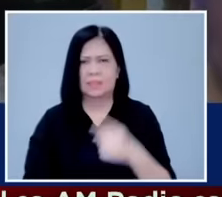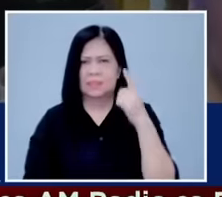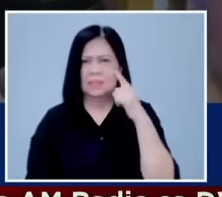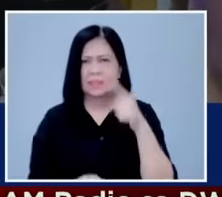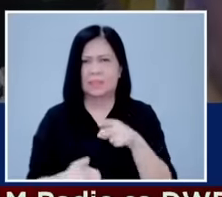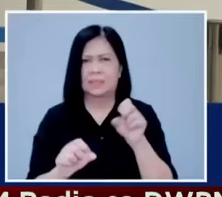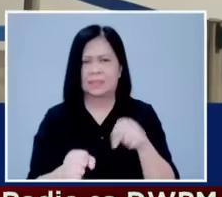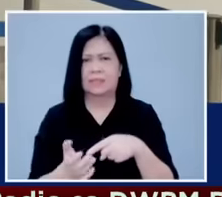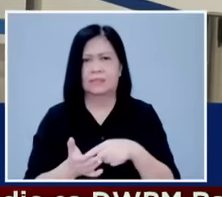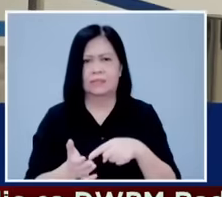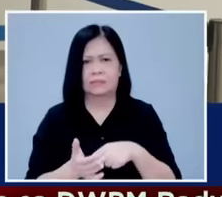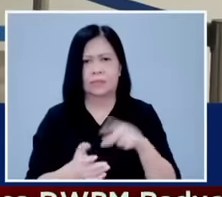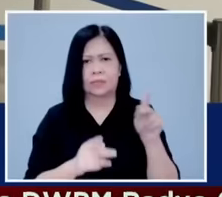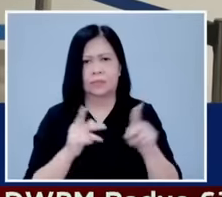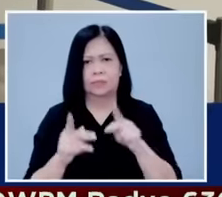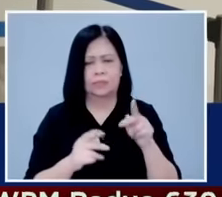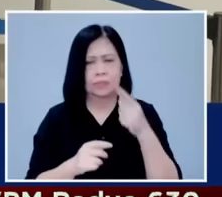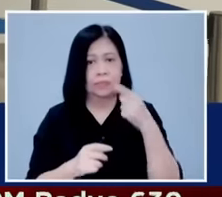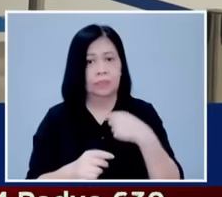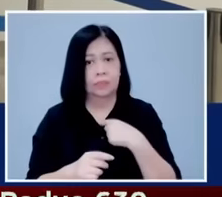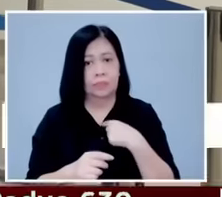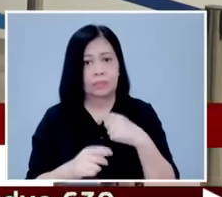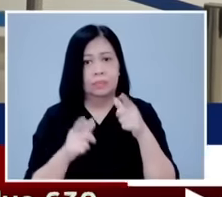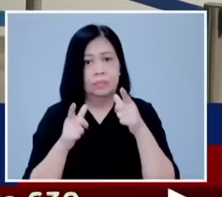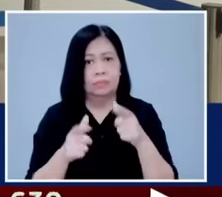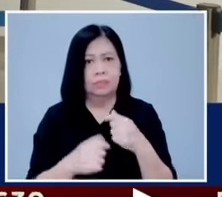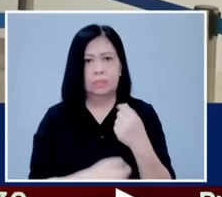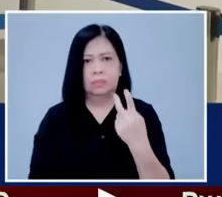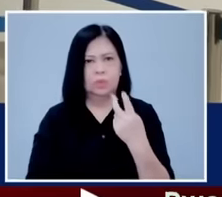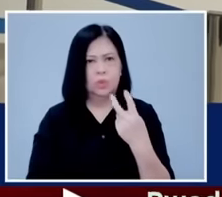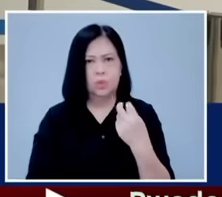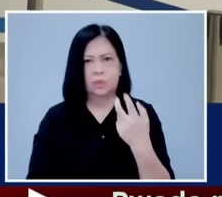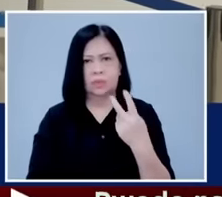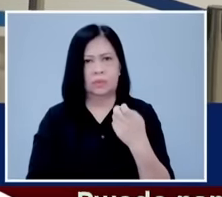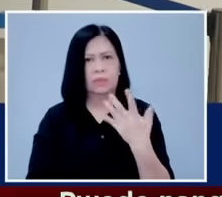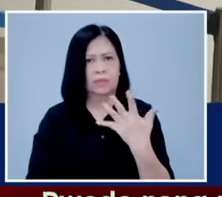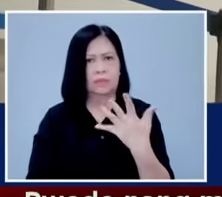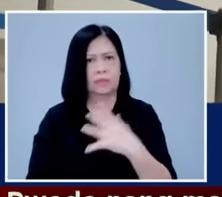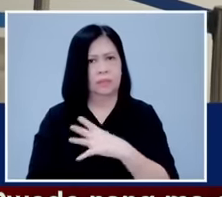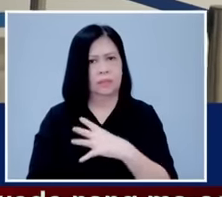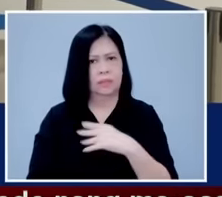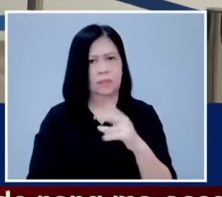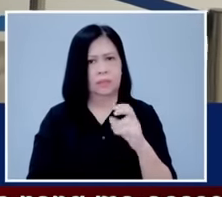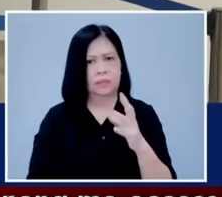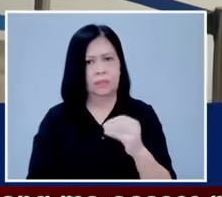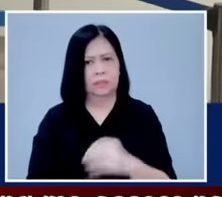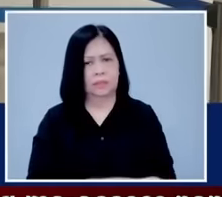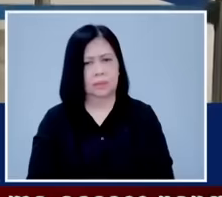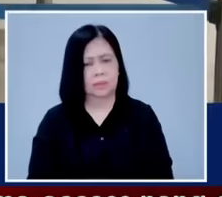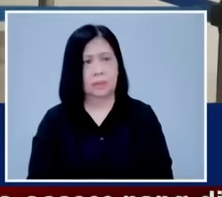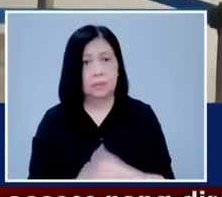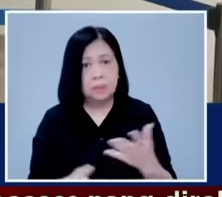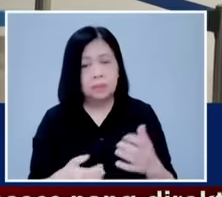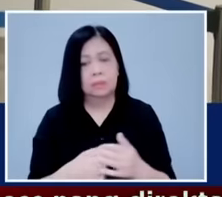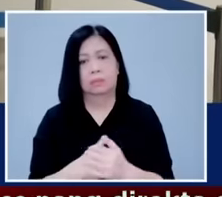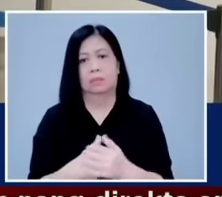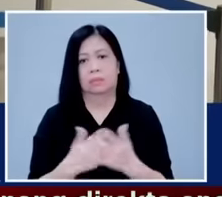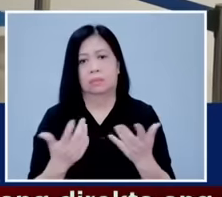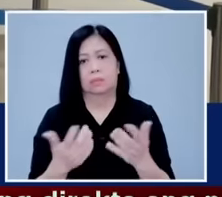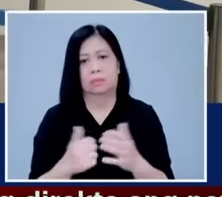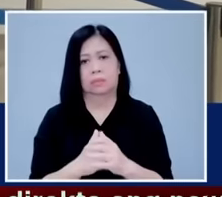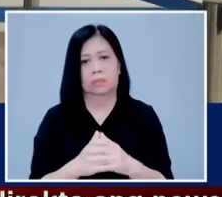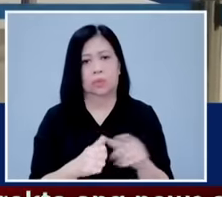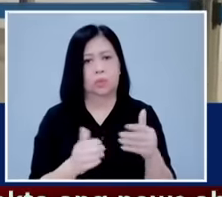ng masa. Sa akin, parang mga 200 to 250 okay na. Bakit po? Siyempre, para yung